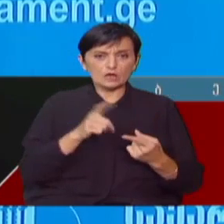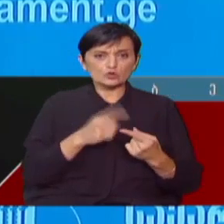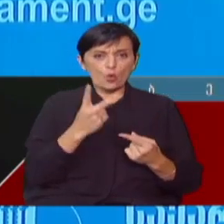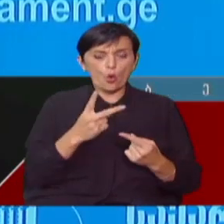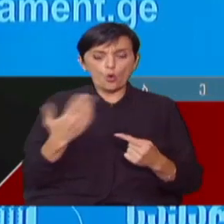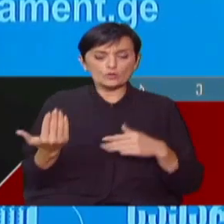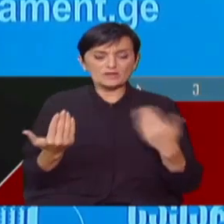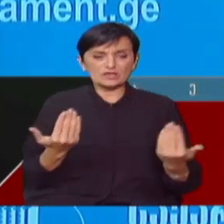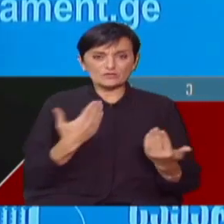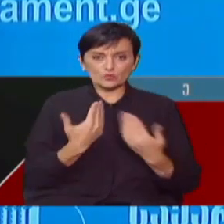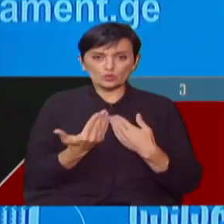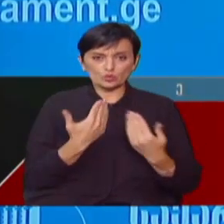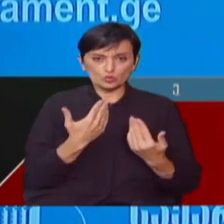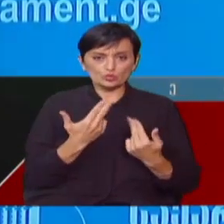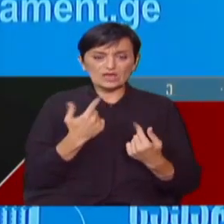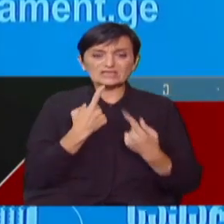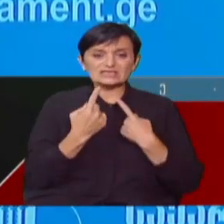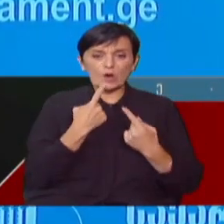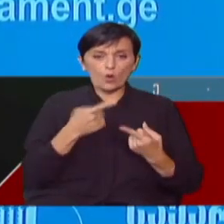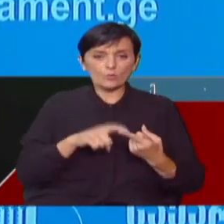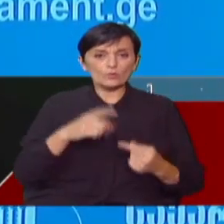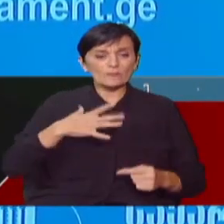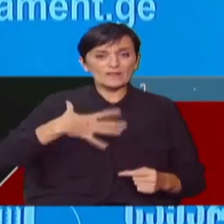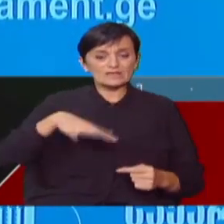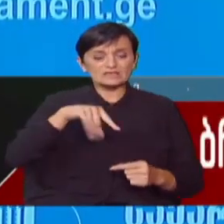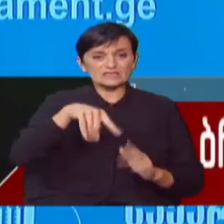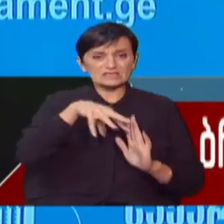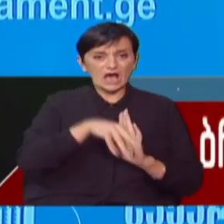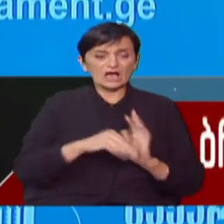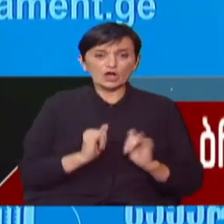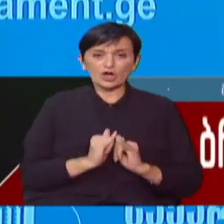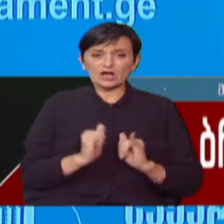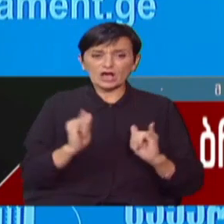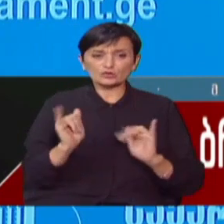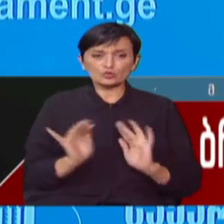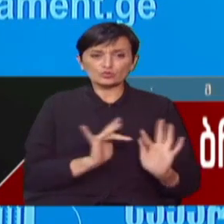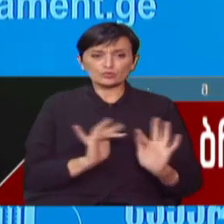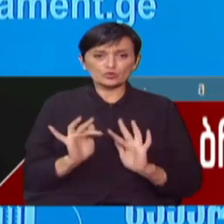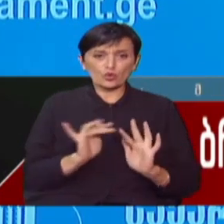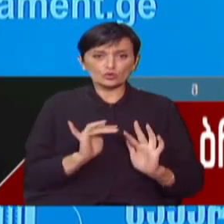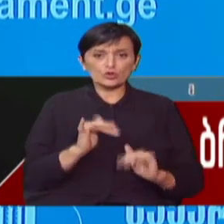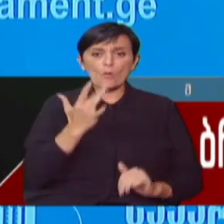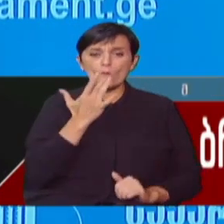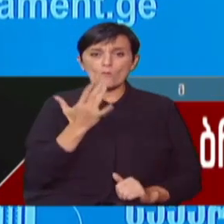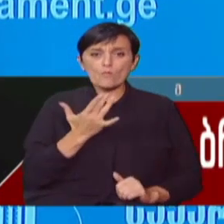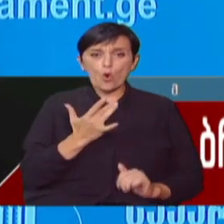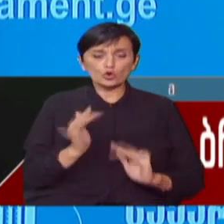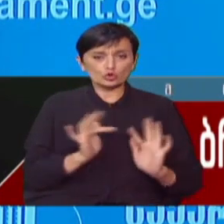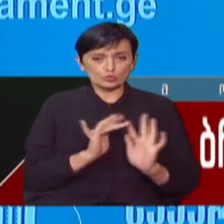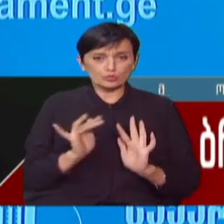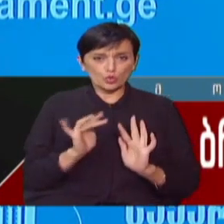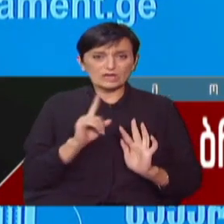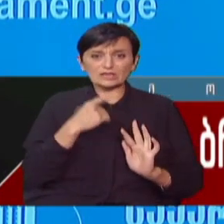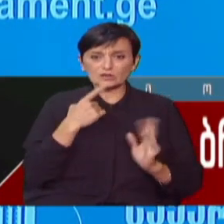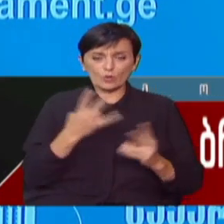ორმხრივ ურთიერთობებს, ასევე რა თქმა უნდა საუბარი შეეხო საქართველოში განვითარებულ პროცესებს, მიმდინარე პოლიტიკურ პროცესებს. რა